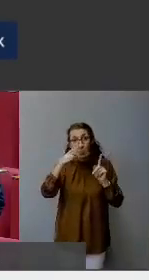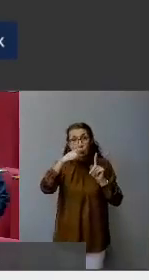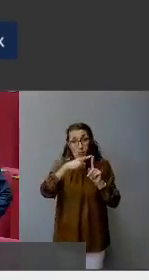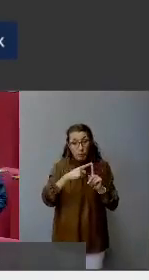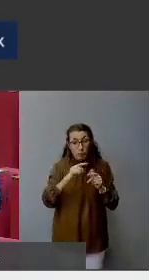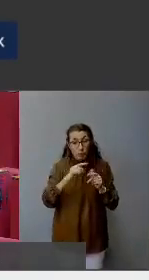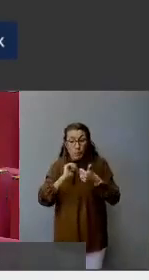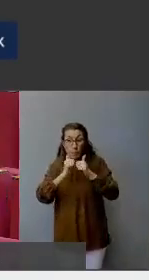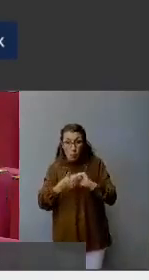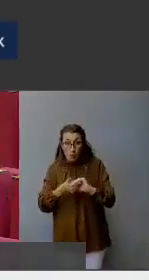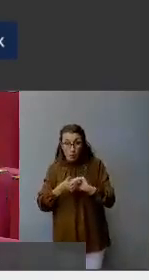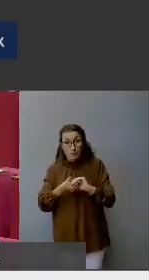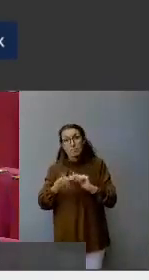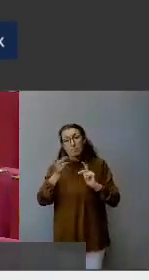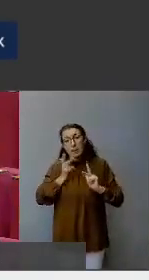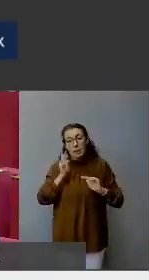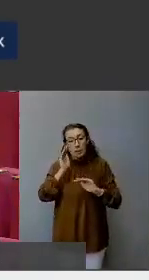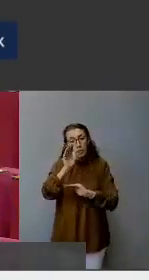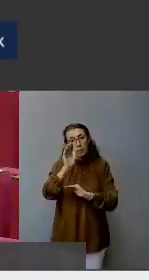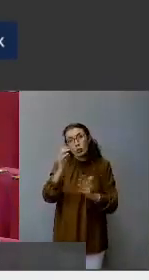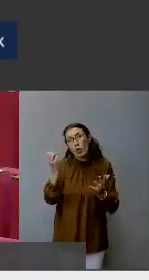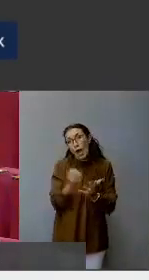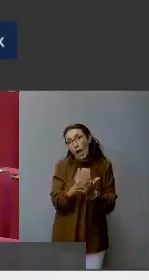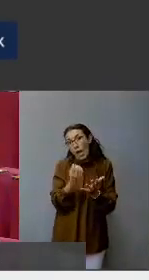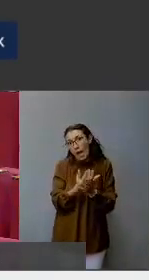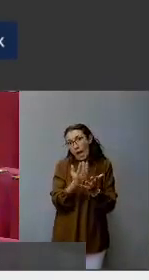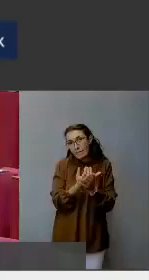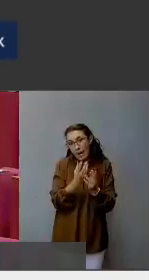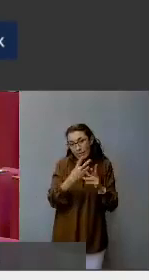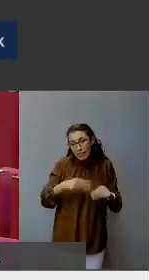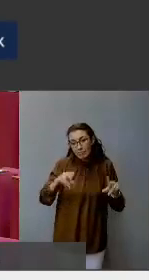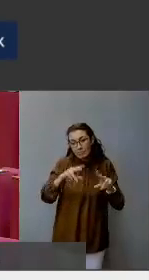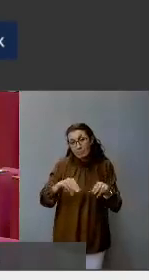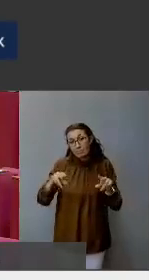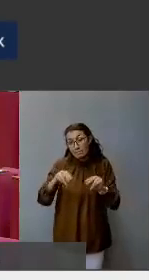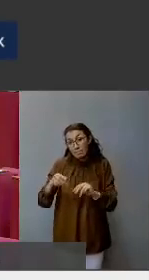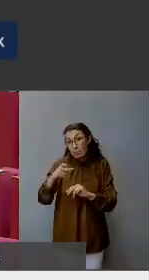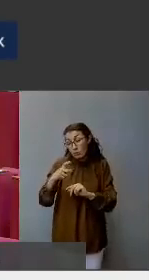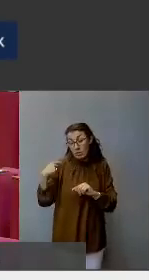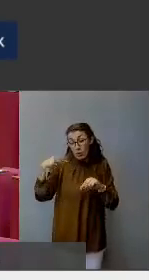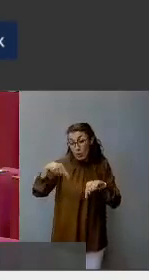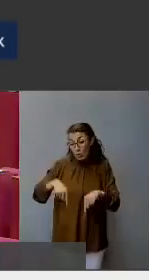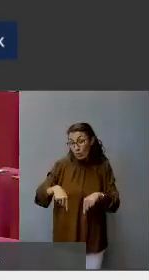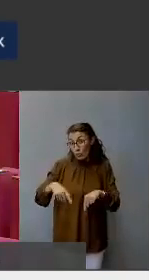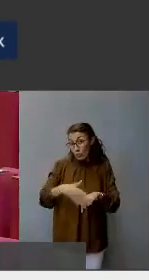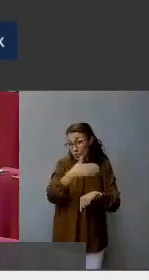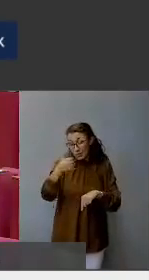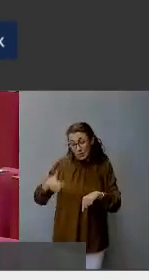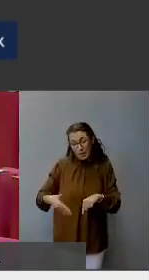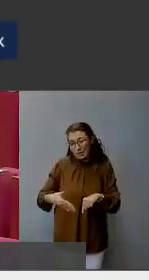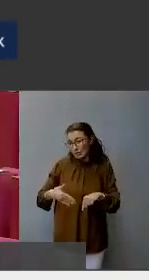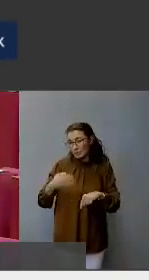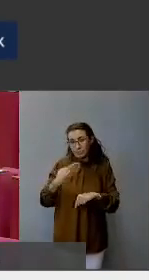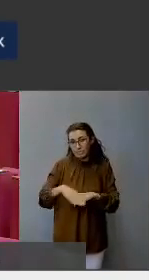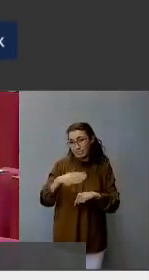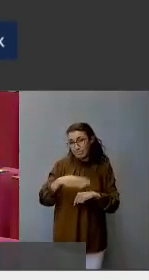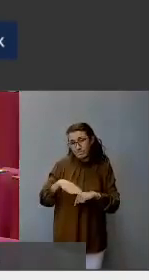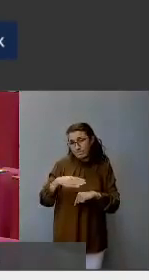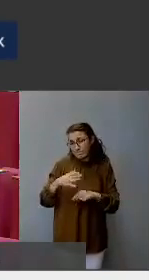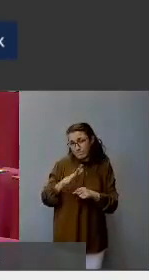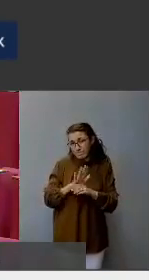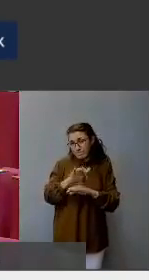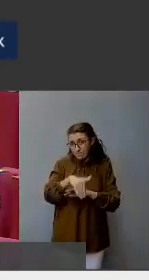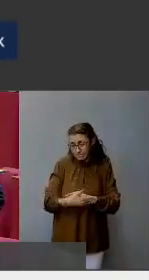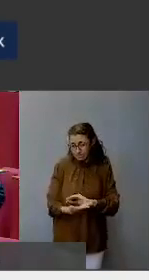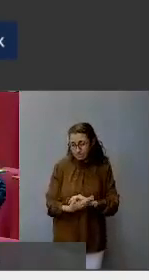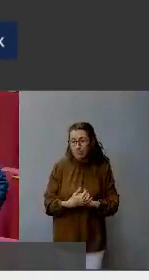realizzare altri eventi che oggi non sono avvenuti in una città dello sport dove appunto si cerca di promuovere